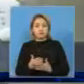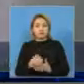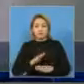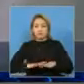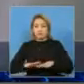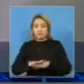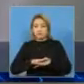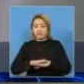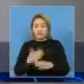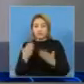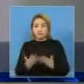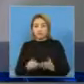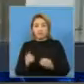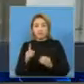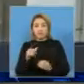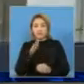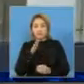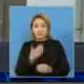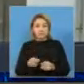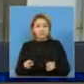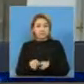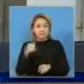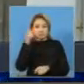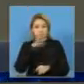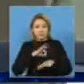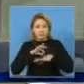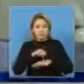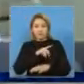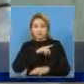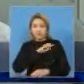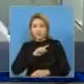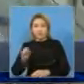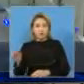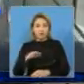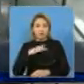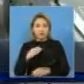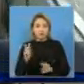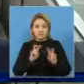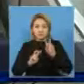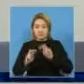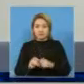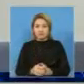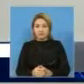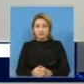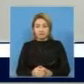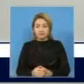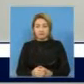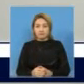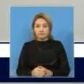населения вот уже на протяжении 100 лет. За эти годы проведены миллионы различных исследований.